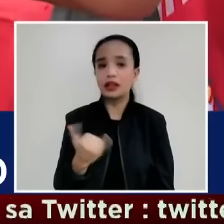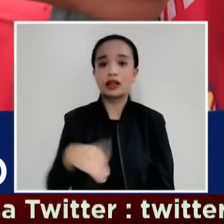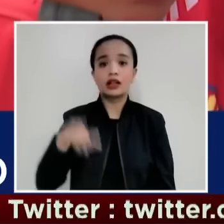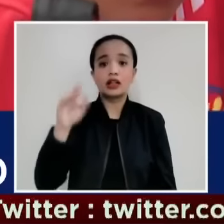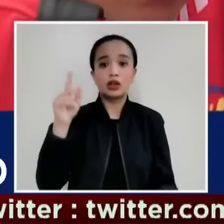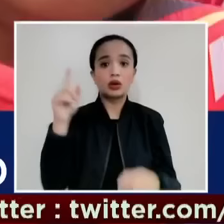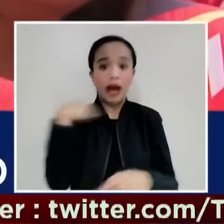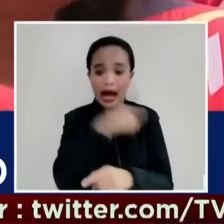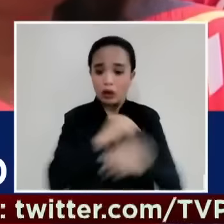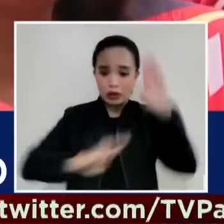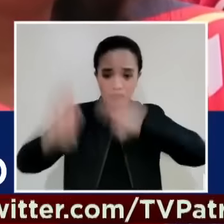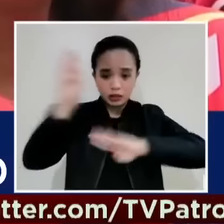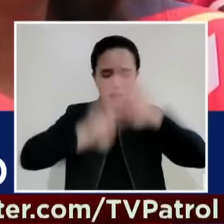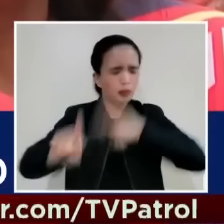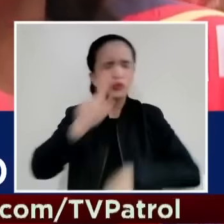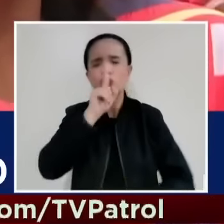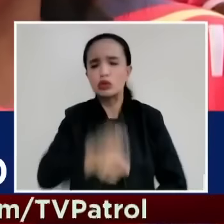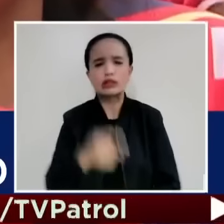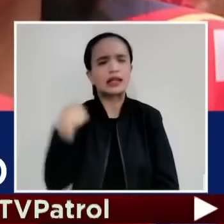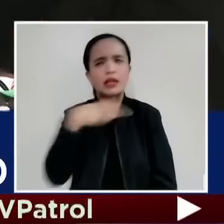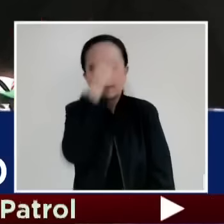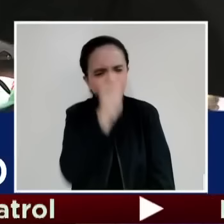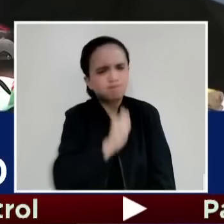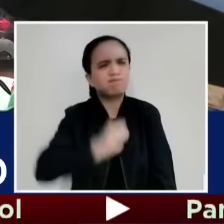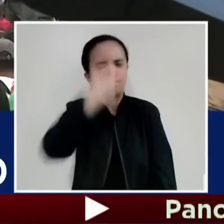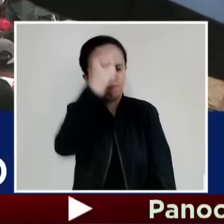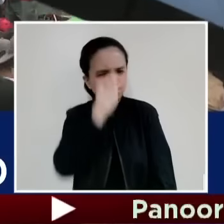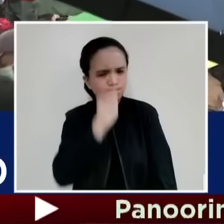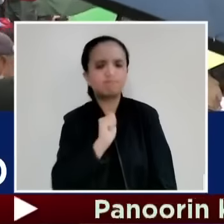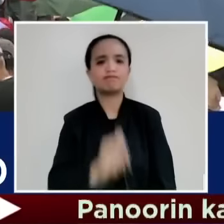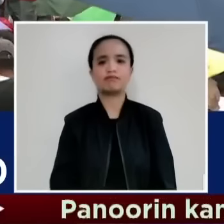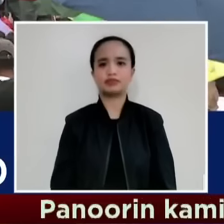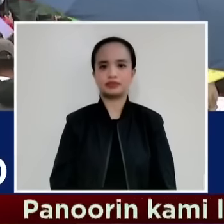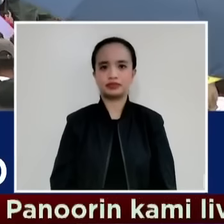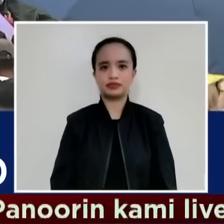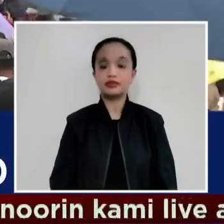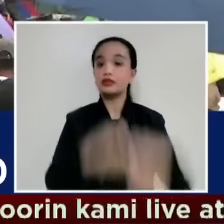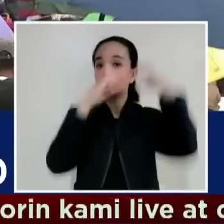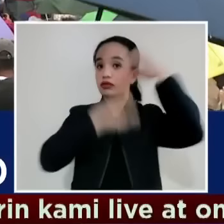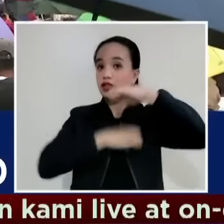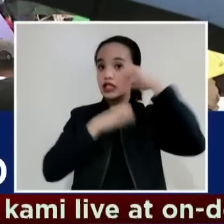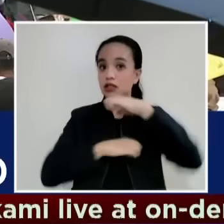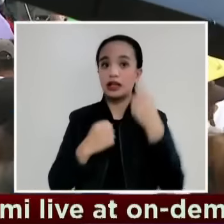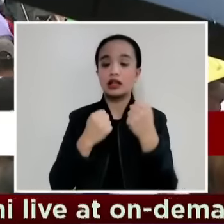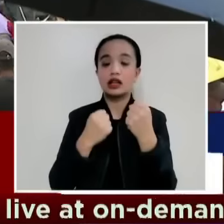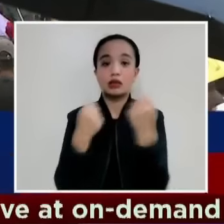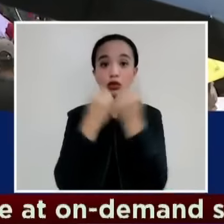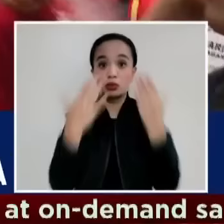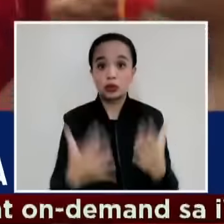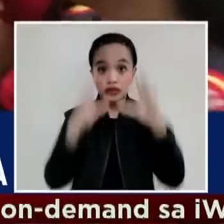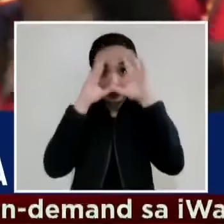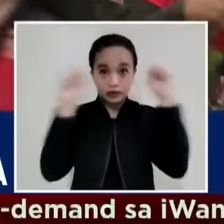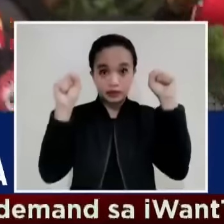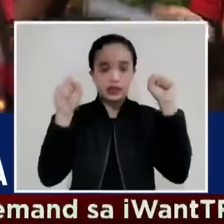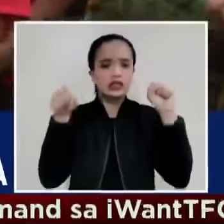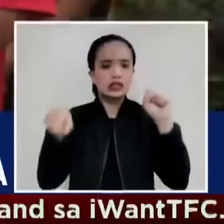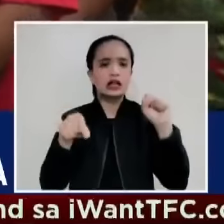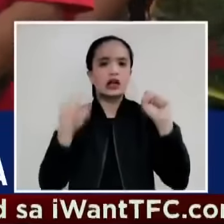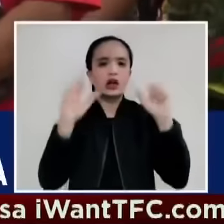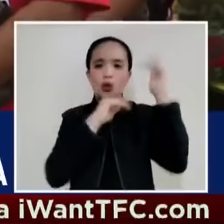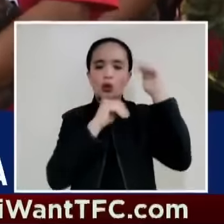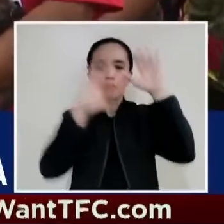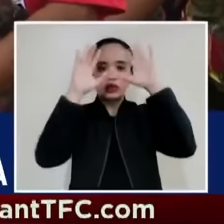po namin doon talaga, tinitiis na lang po namin. Inaasahan ng mga taga-suporta ni Pangulong Marcos na mapapanood nila ang kanyang